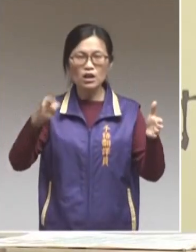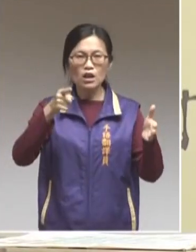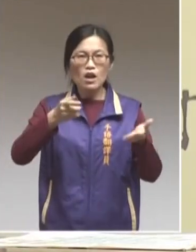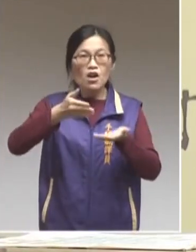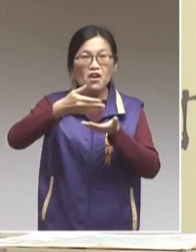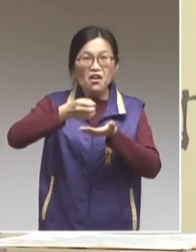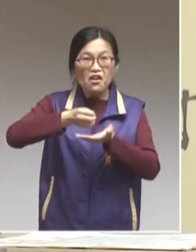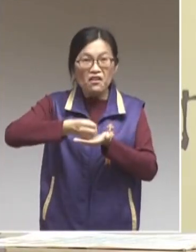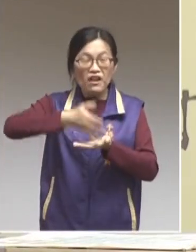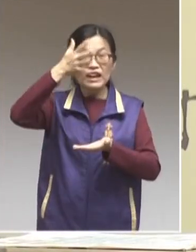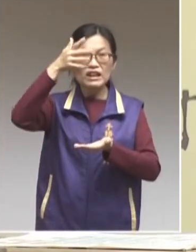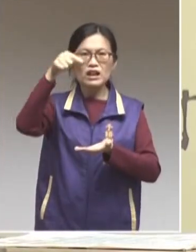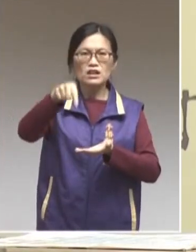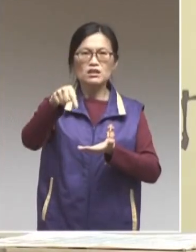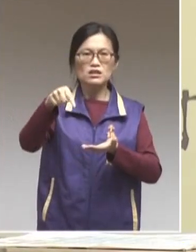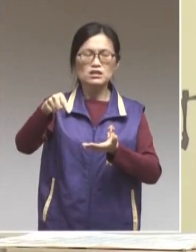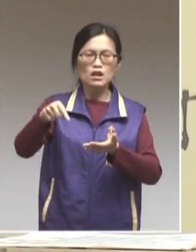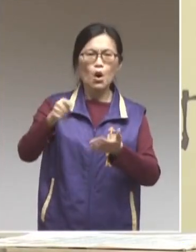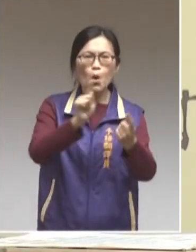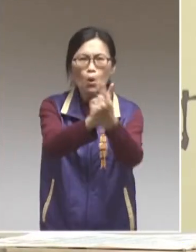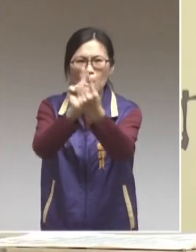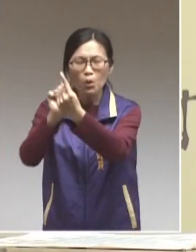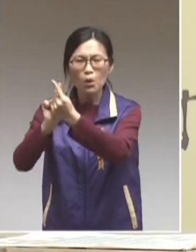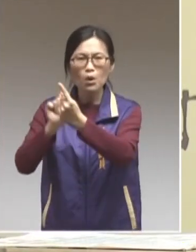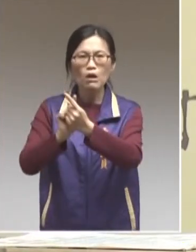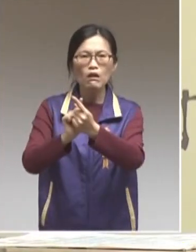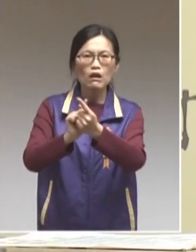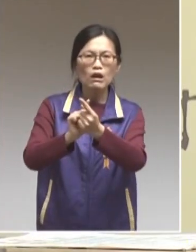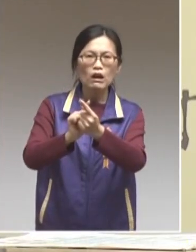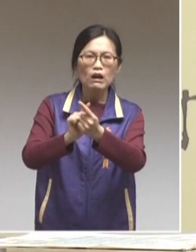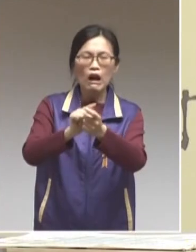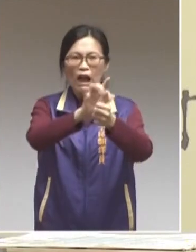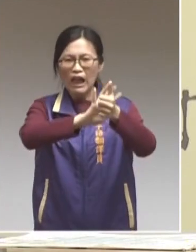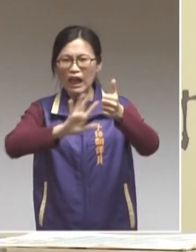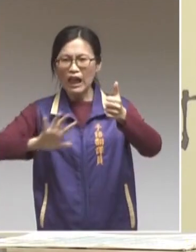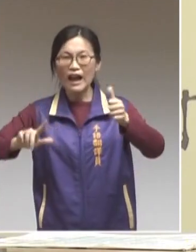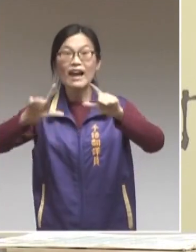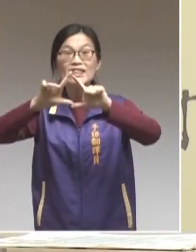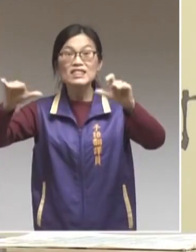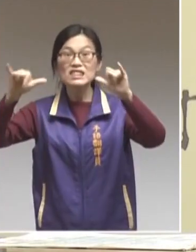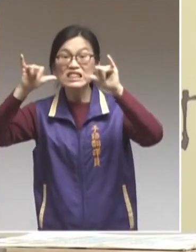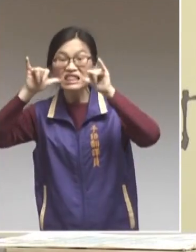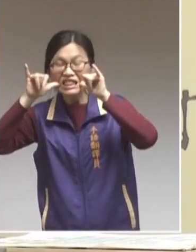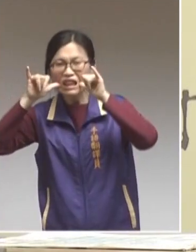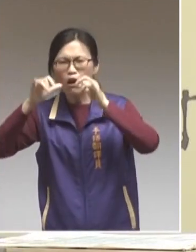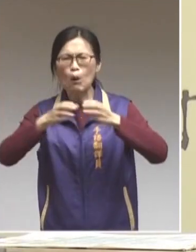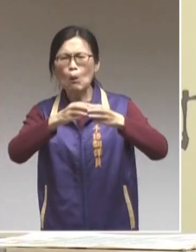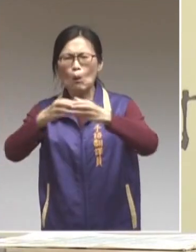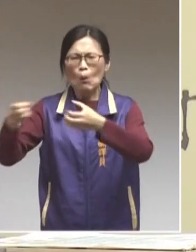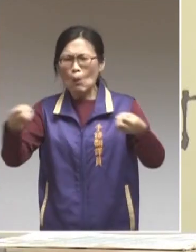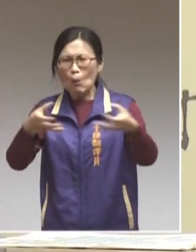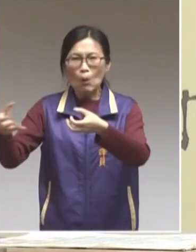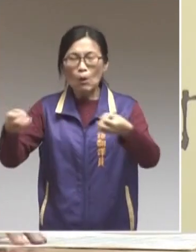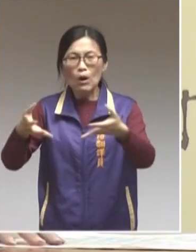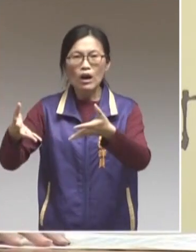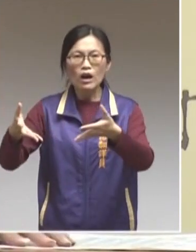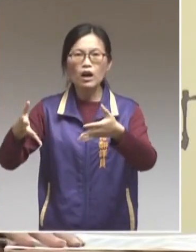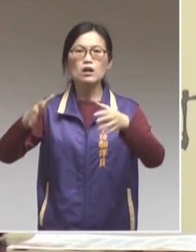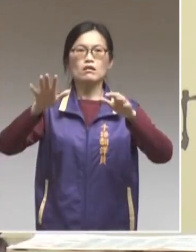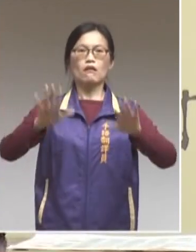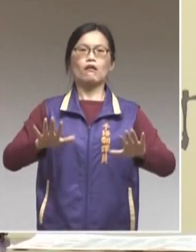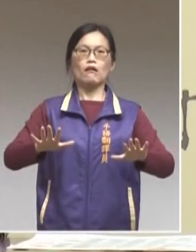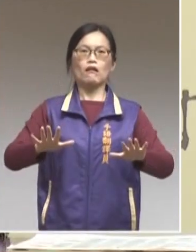店这个部分的一个接触，而衍生出来的这个大寮的这些群聚案，在今